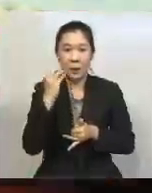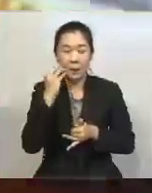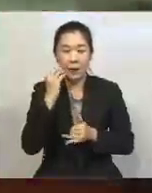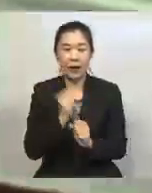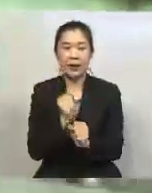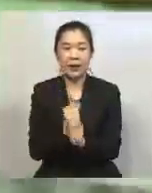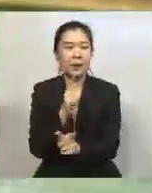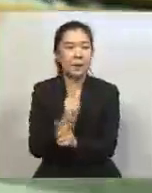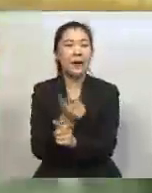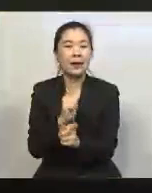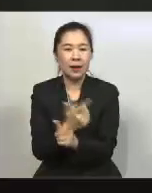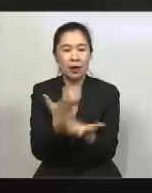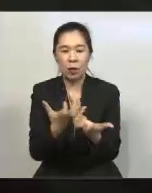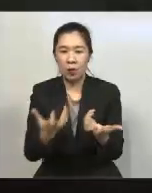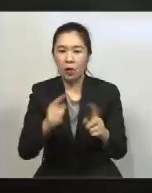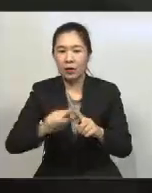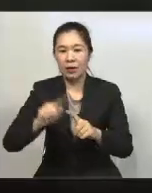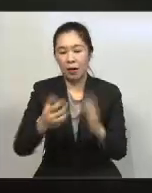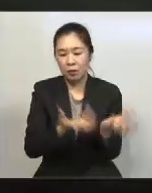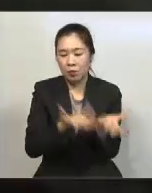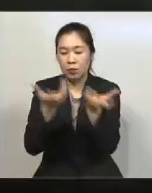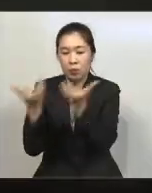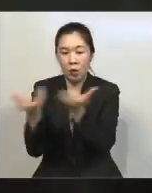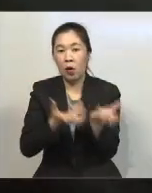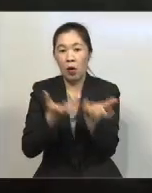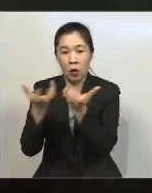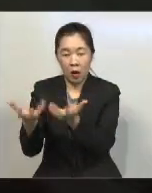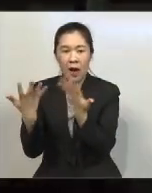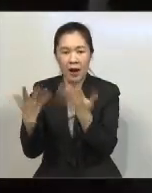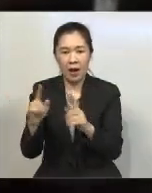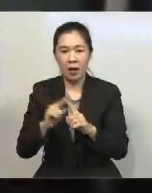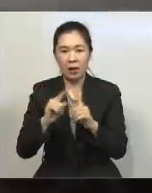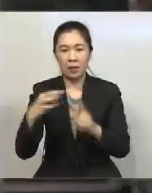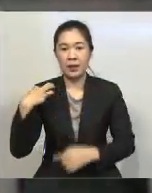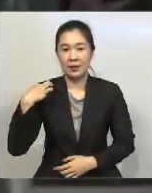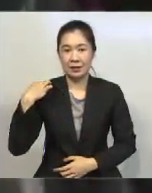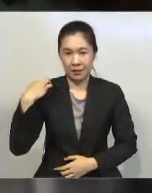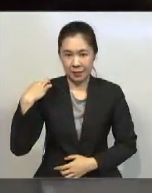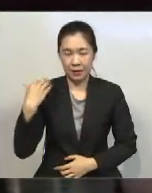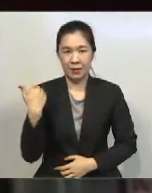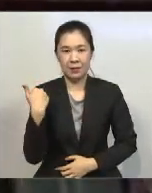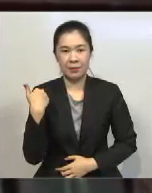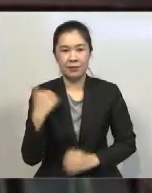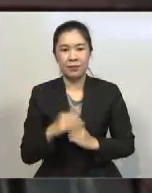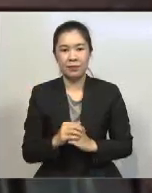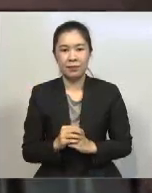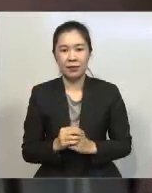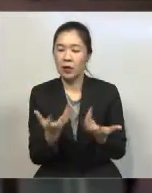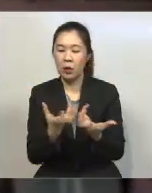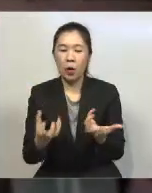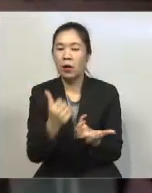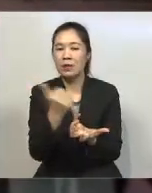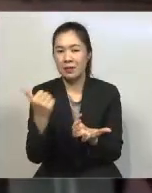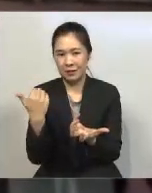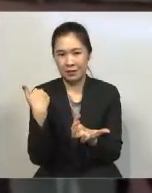อลูมิเนียมเครื่องไม้เครื่องมือต่างๆนั้นถูกยกขึ้นที่สูงแล้วแต่ก็มีบางชิ้นเช่นเสื้อผ้านะครับแล้วก็อุปกรณ์อื่นๆ